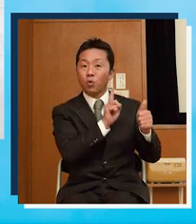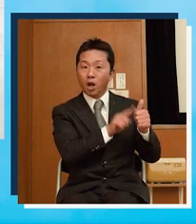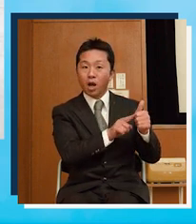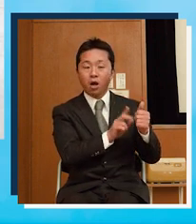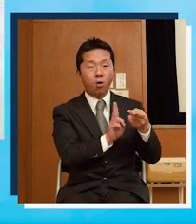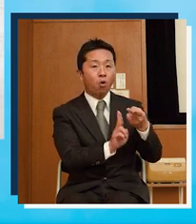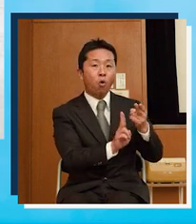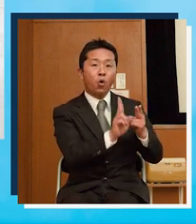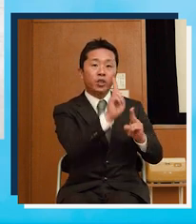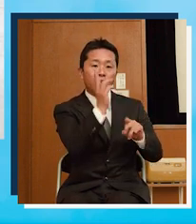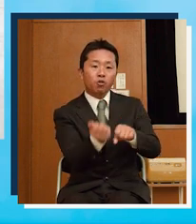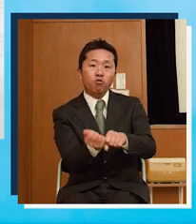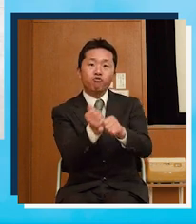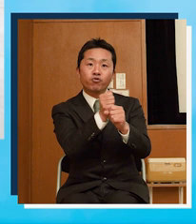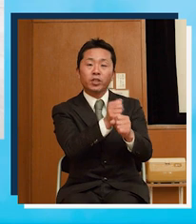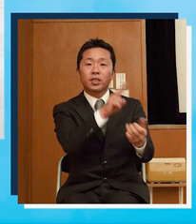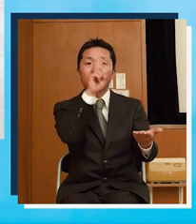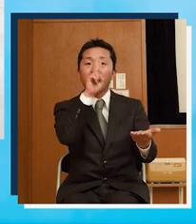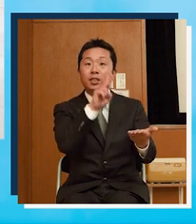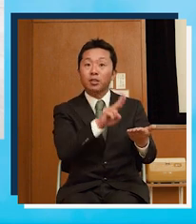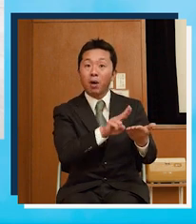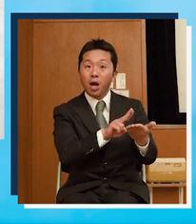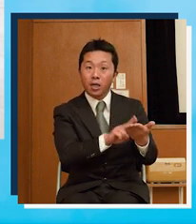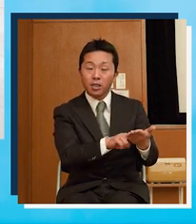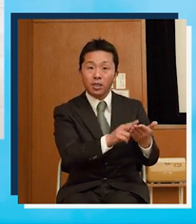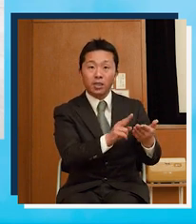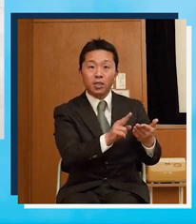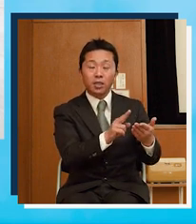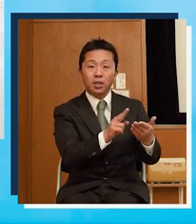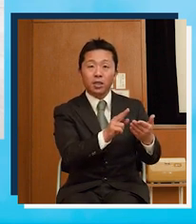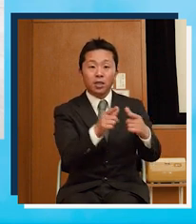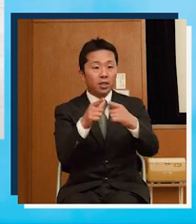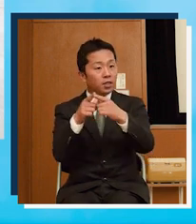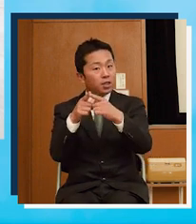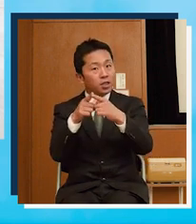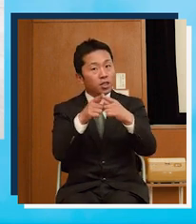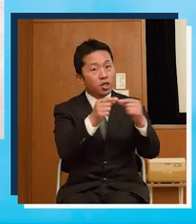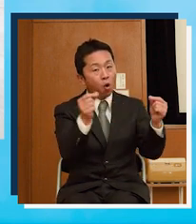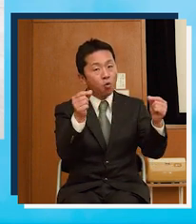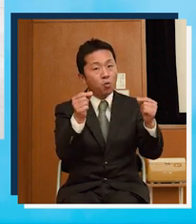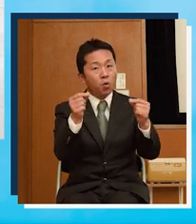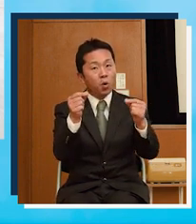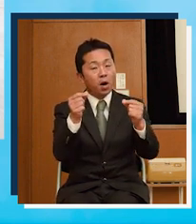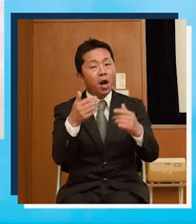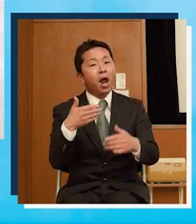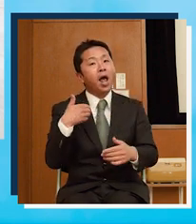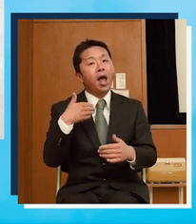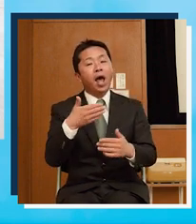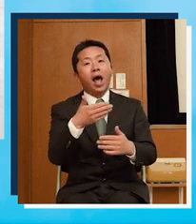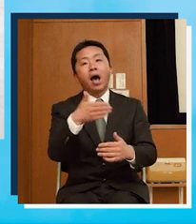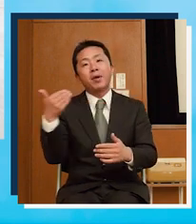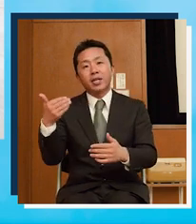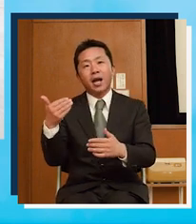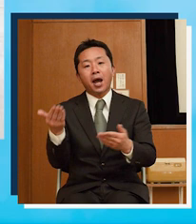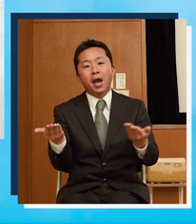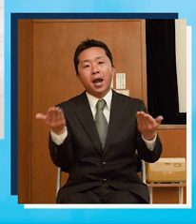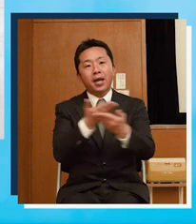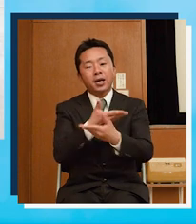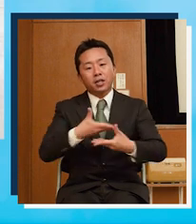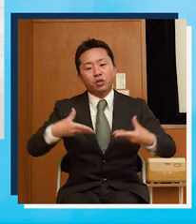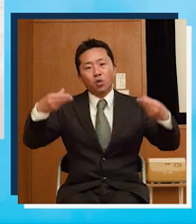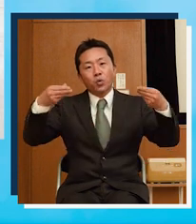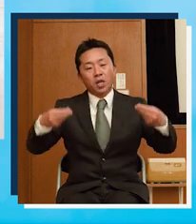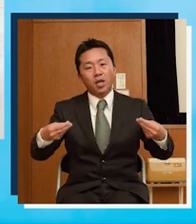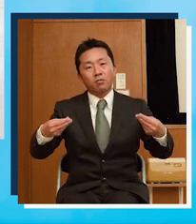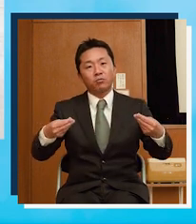沖縄の復帰が決まりですね沖縄と日本あませ日本とアメリカとの変換協定が締結された後日本が